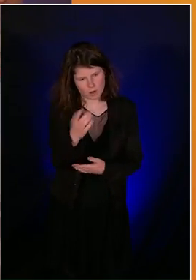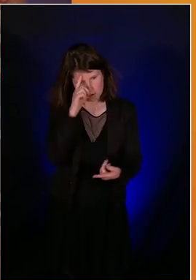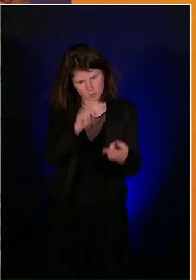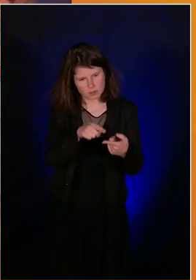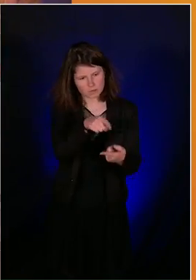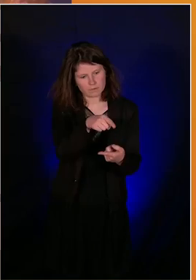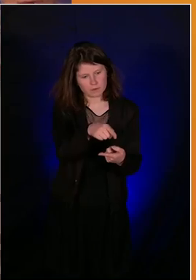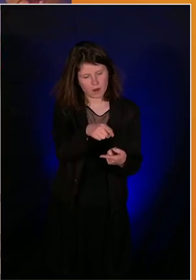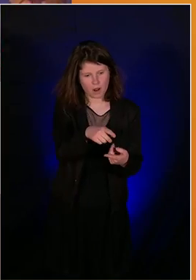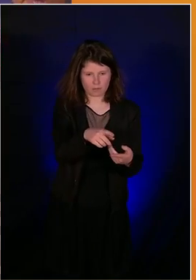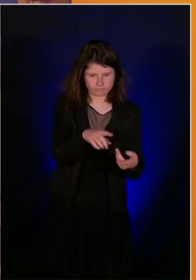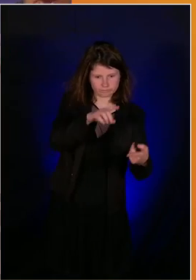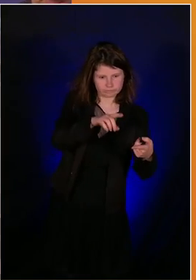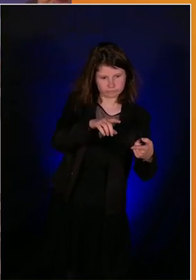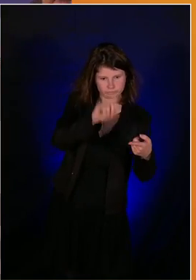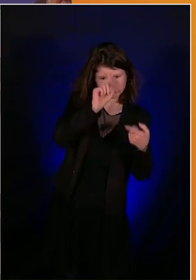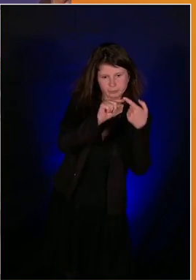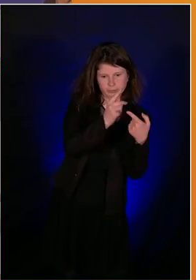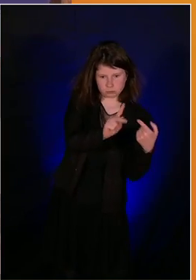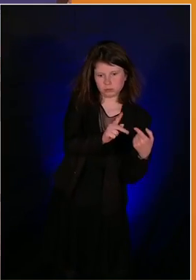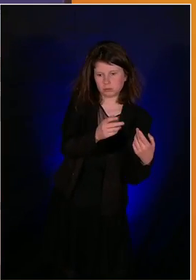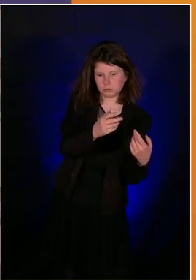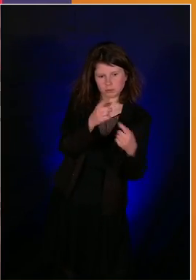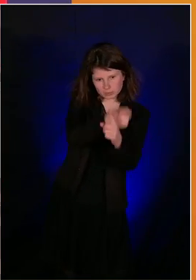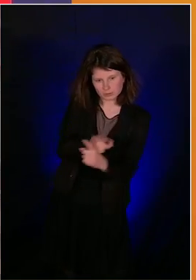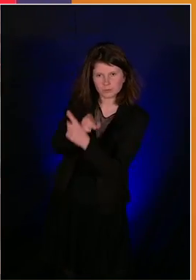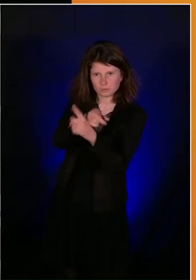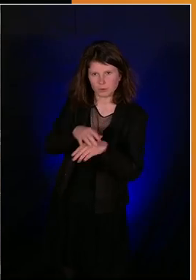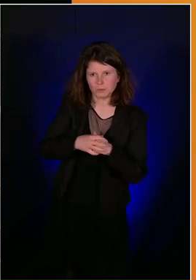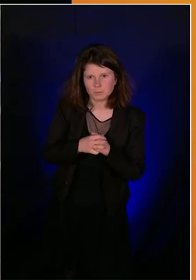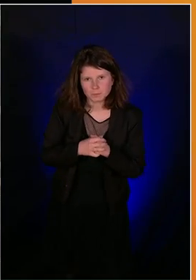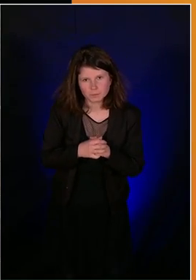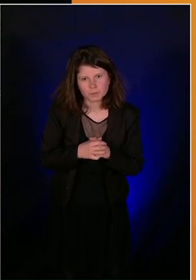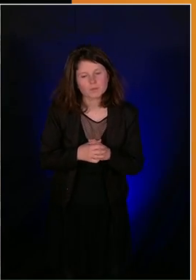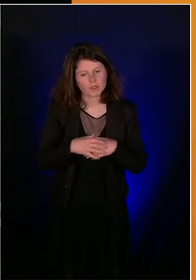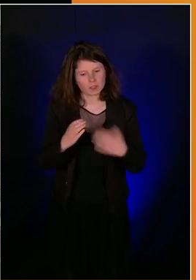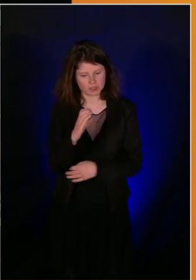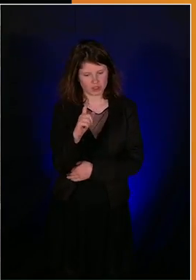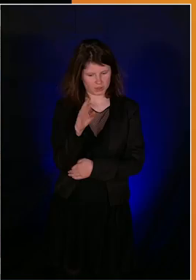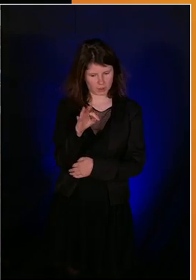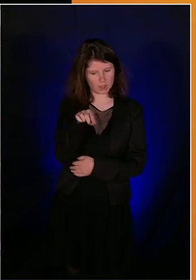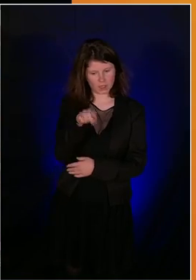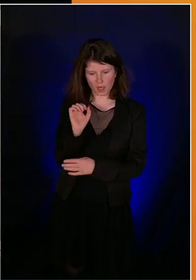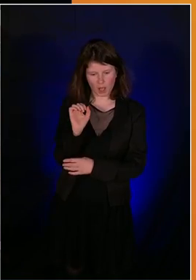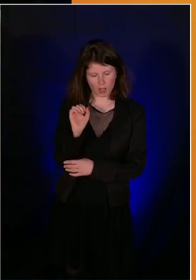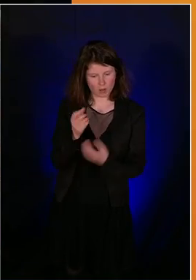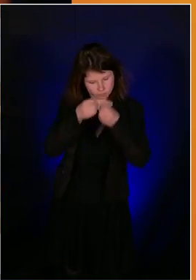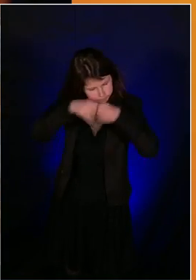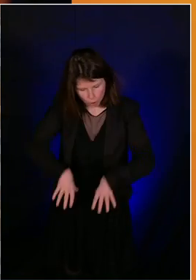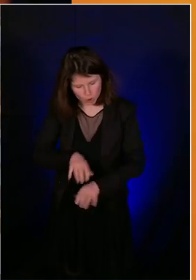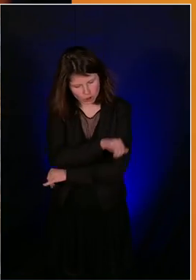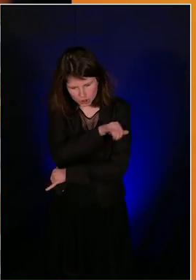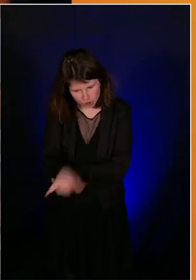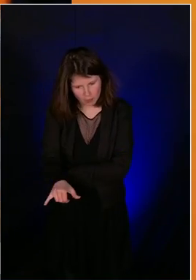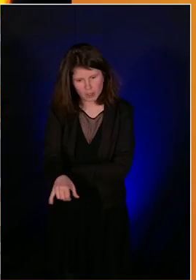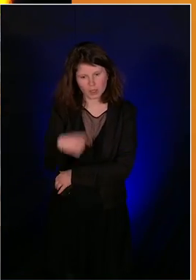CGT une CGT qui a le goût de l'avenir une CGT qui ne baissera jamais ni la tête ni les bras vive le